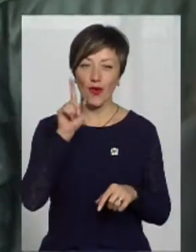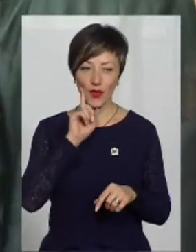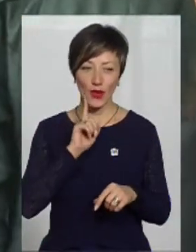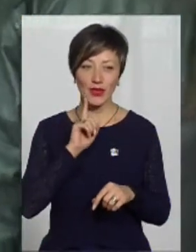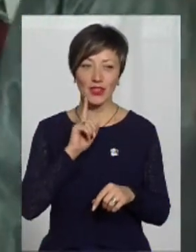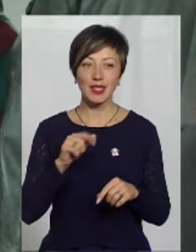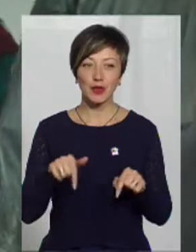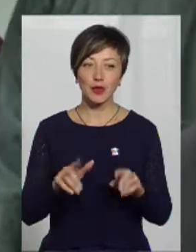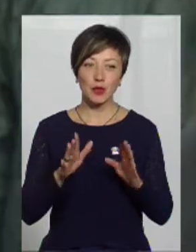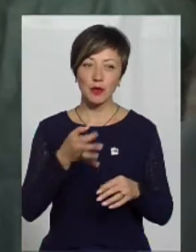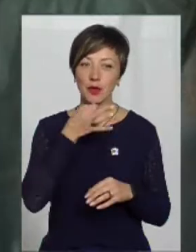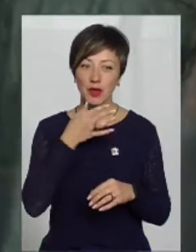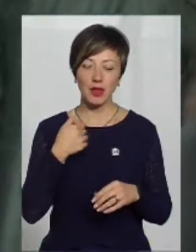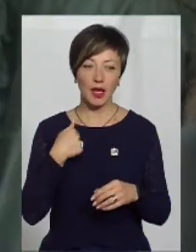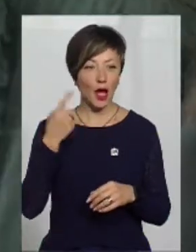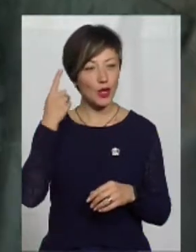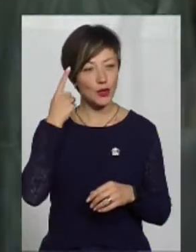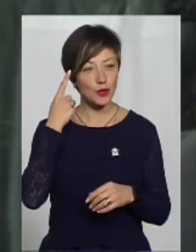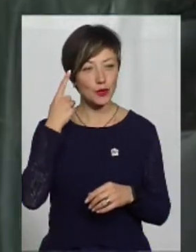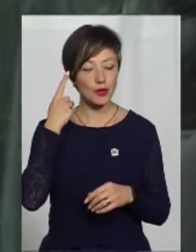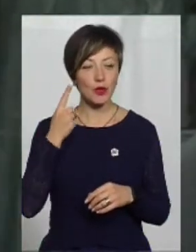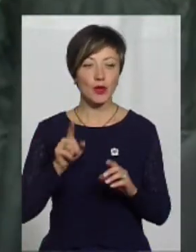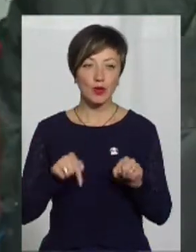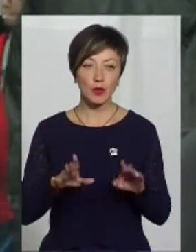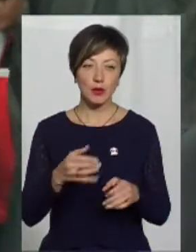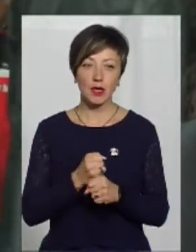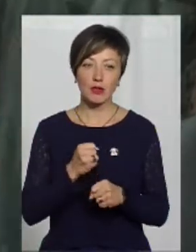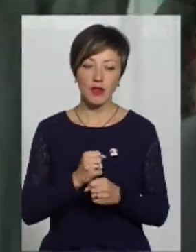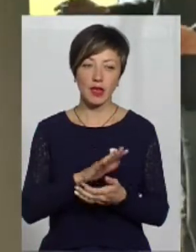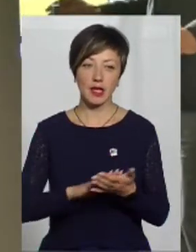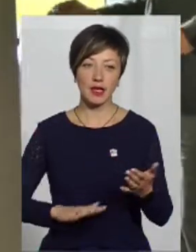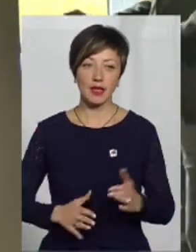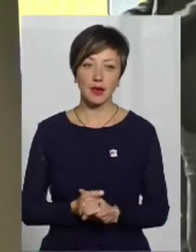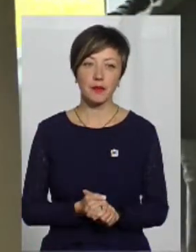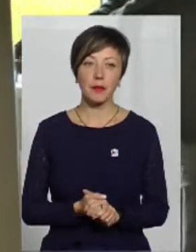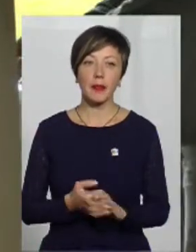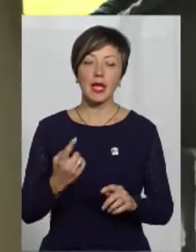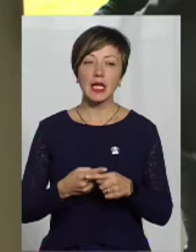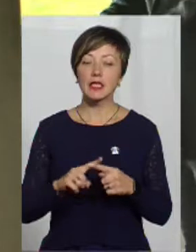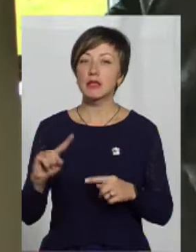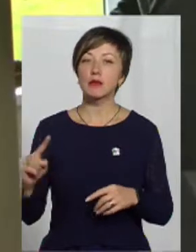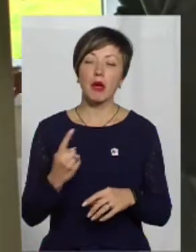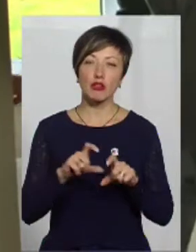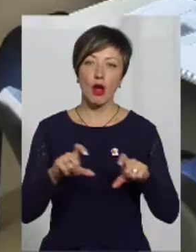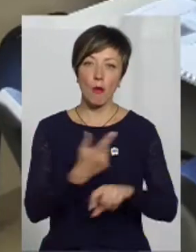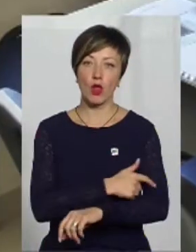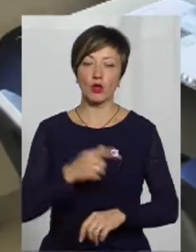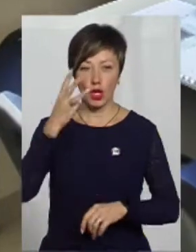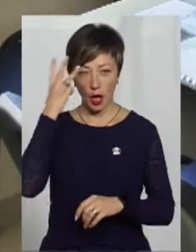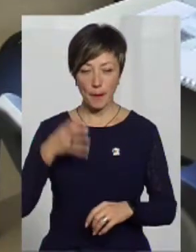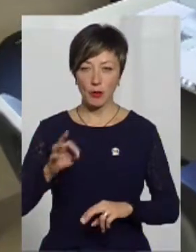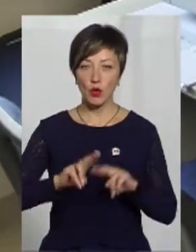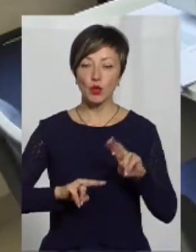комфортно і мені буде тут подобатись, то я думаю, буду тут працювати і надалі. Це одна з перших амбулаторій на Хмельниччині, яка побудована